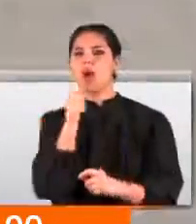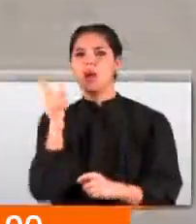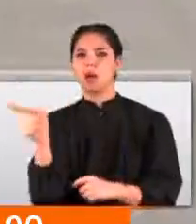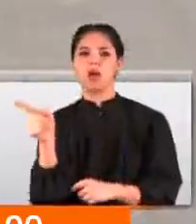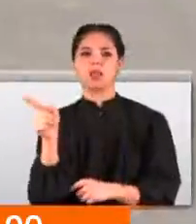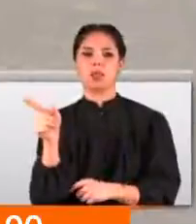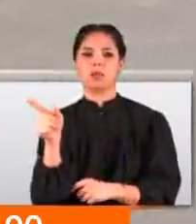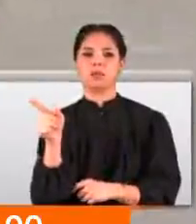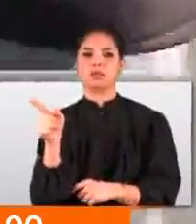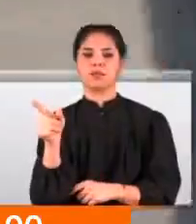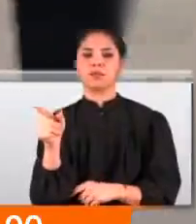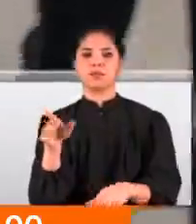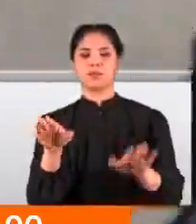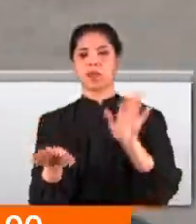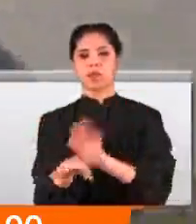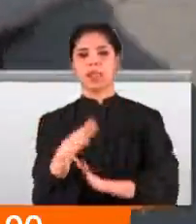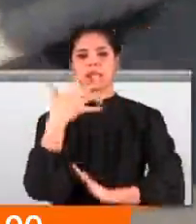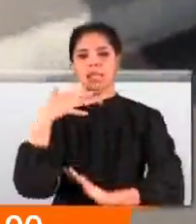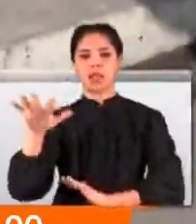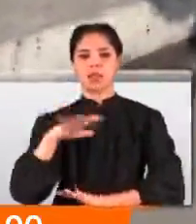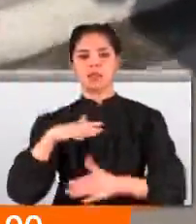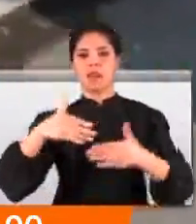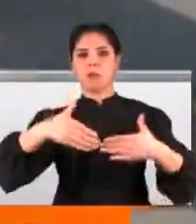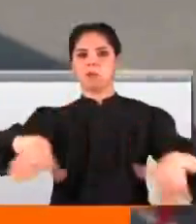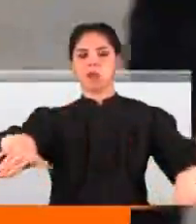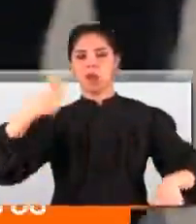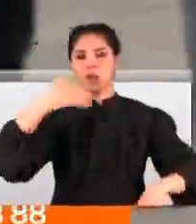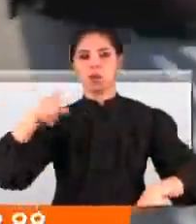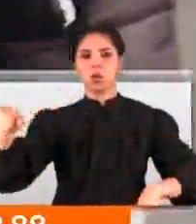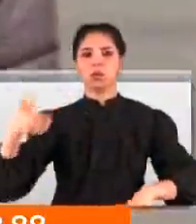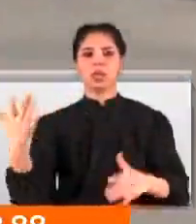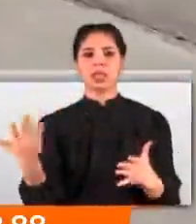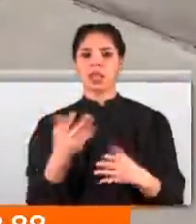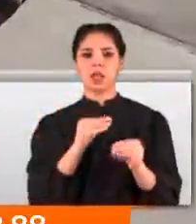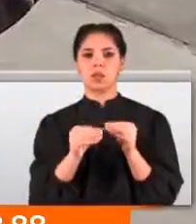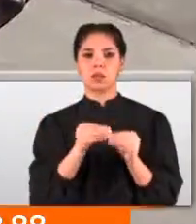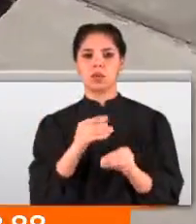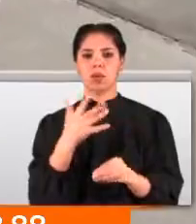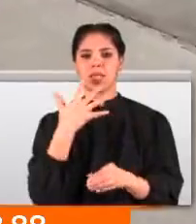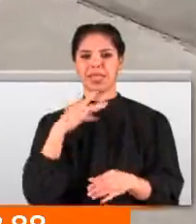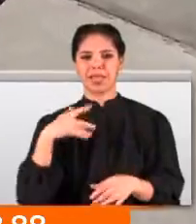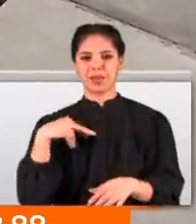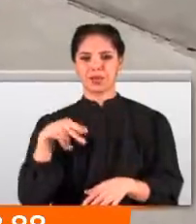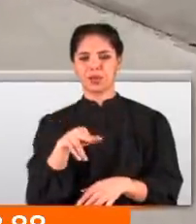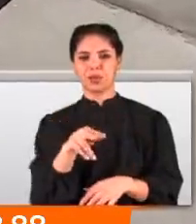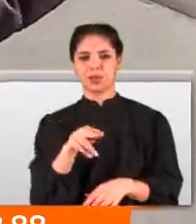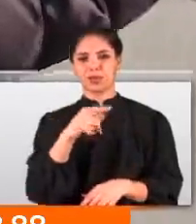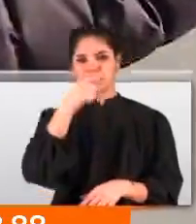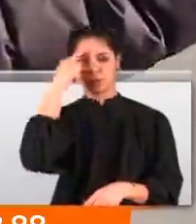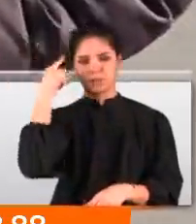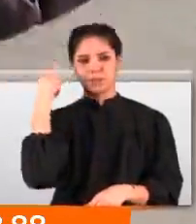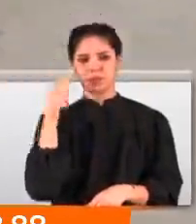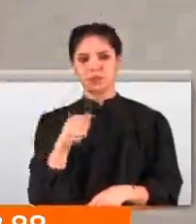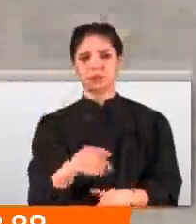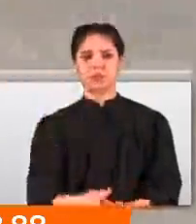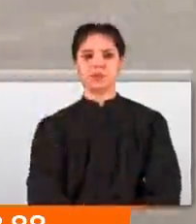biri. Yan tarafımız deniz olmasına rağmen bir korkuluk yok. Aynen. Bu sizin için nasıl bir problem oluşturuyor? Sahilde dolaşırken tabii ki de bakarken